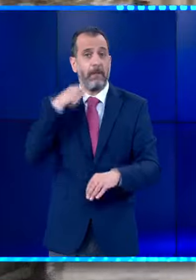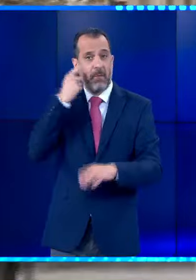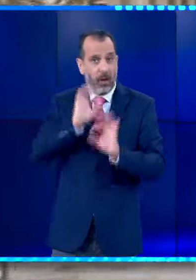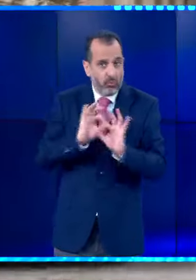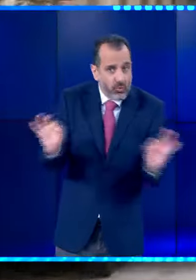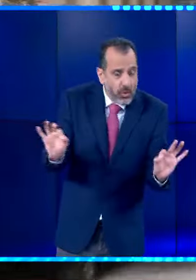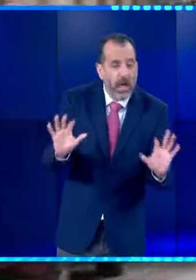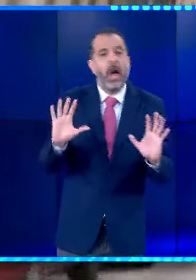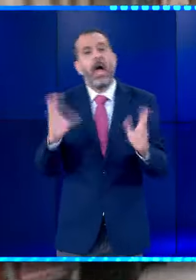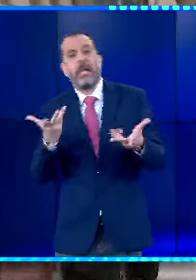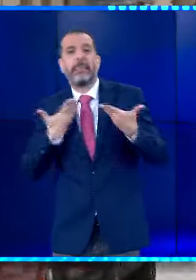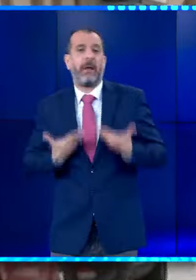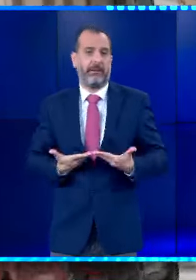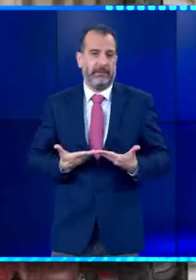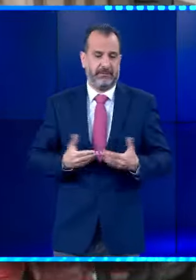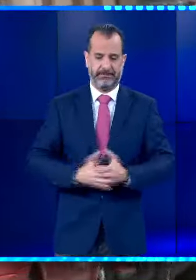είναι τραυματισμένη και εκείνη.